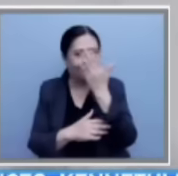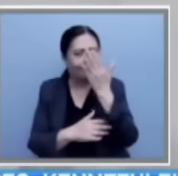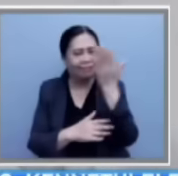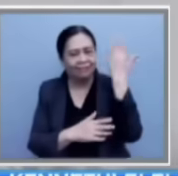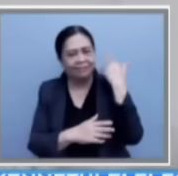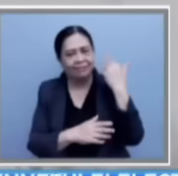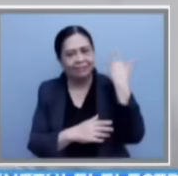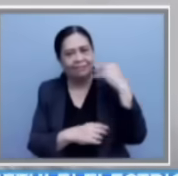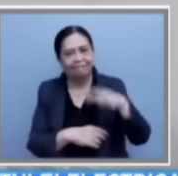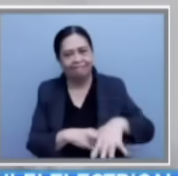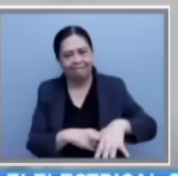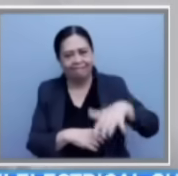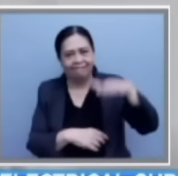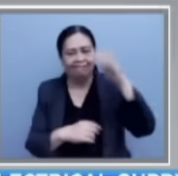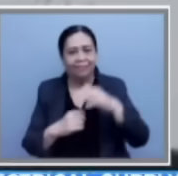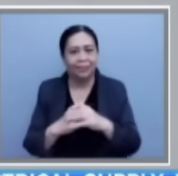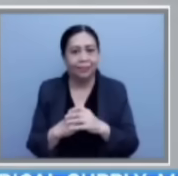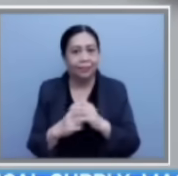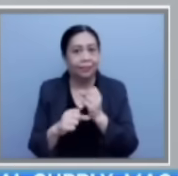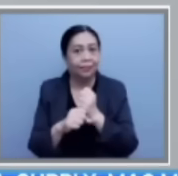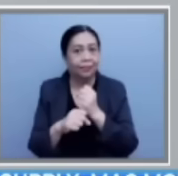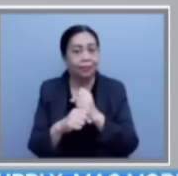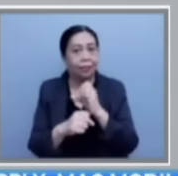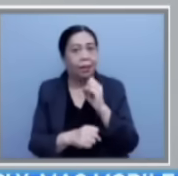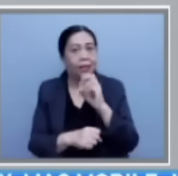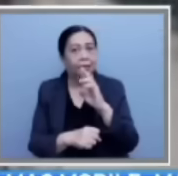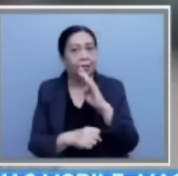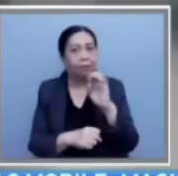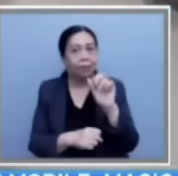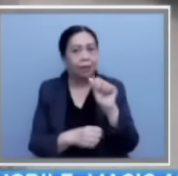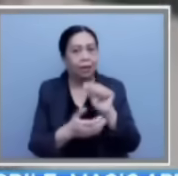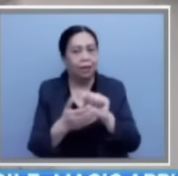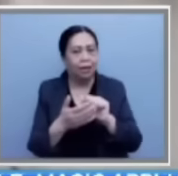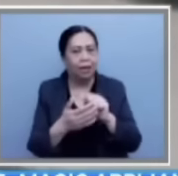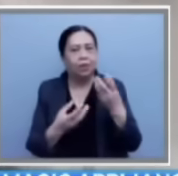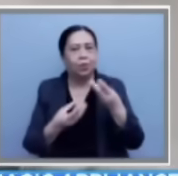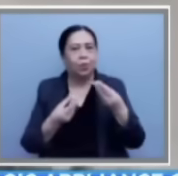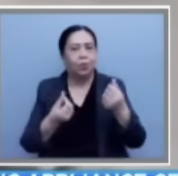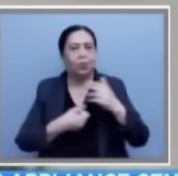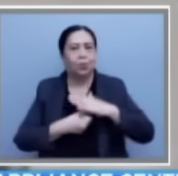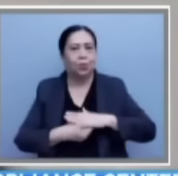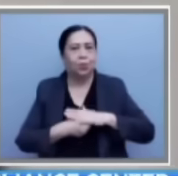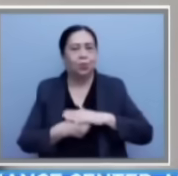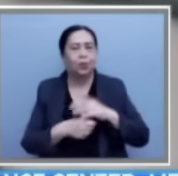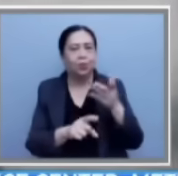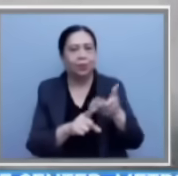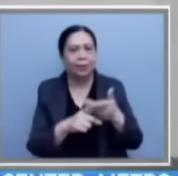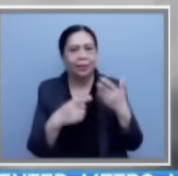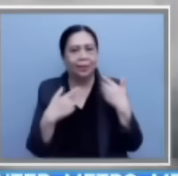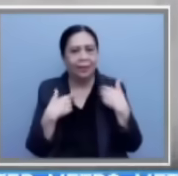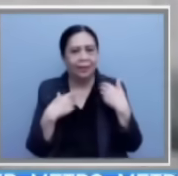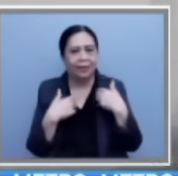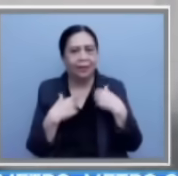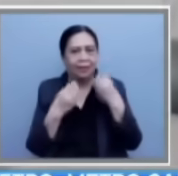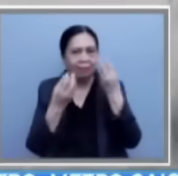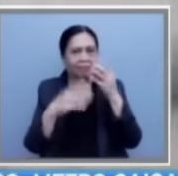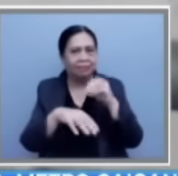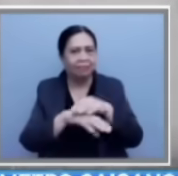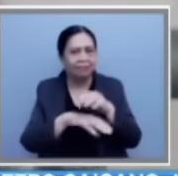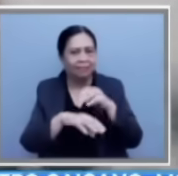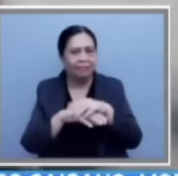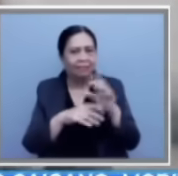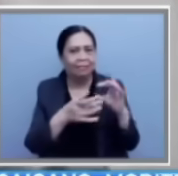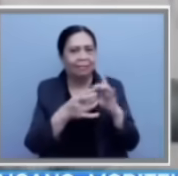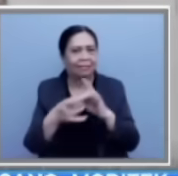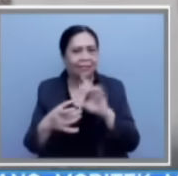pa daw siya ang paggawa ng scribble art ang nagiging stress reliever daw ni Jasper May iniwan pang wise words si Jasper na related sa kanyang